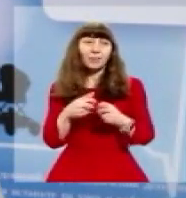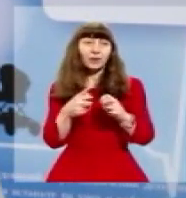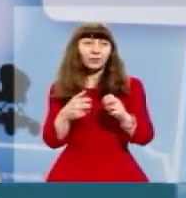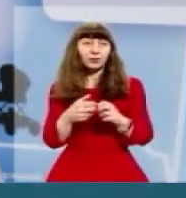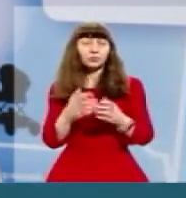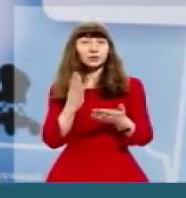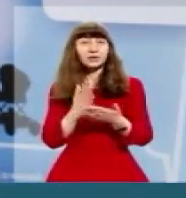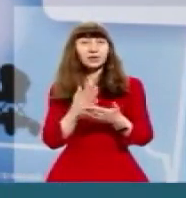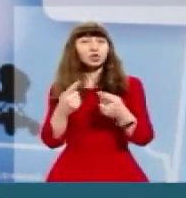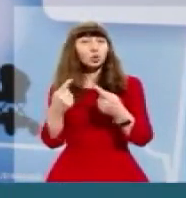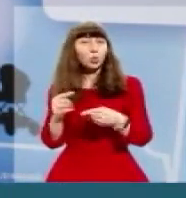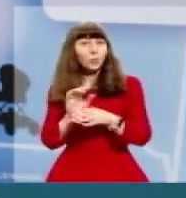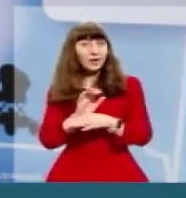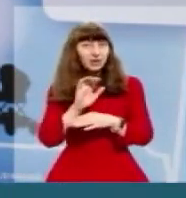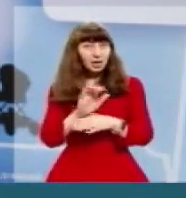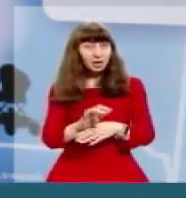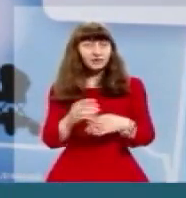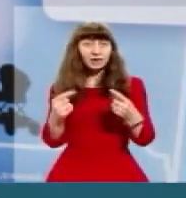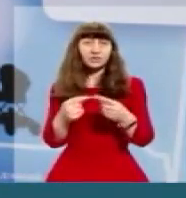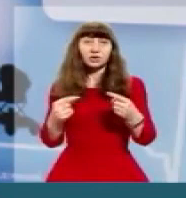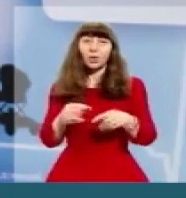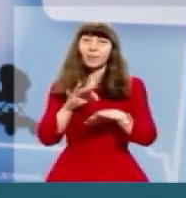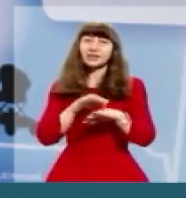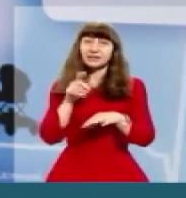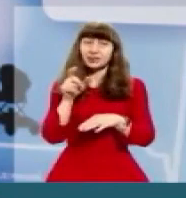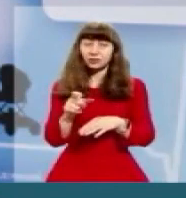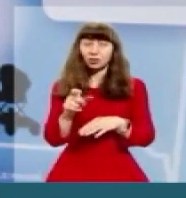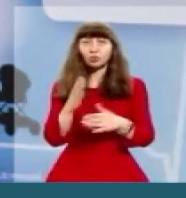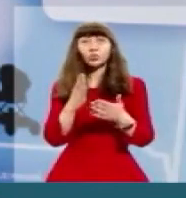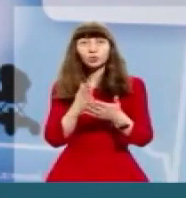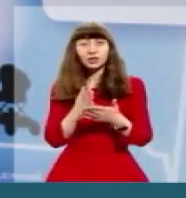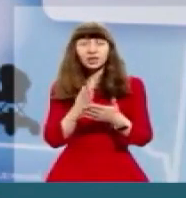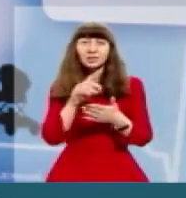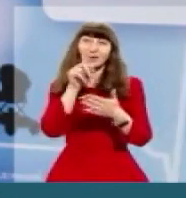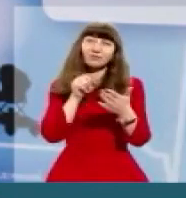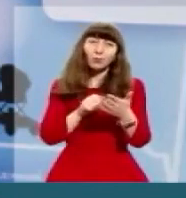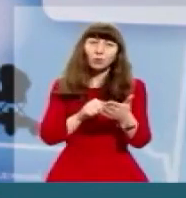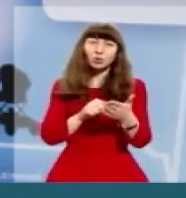работает другой приказ, согласно которого пациентам с онконастороженностью